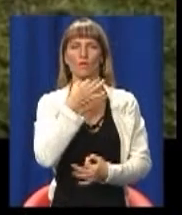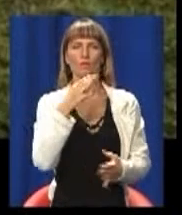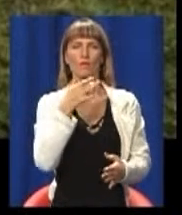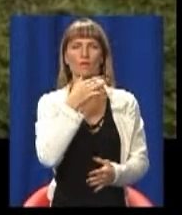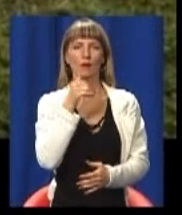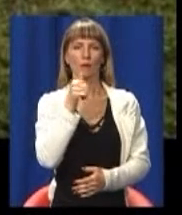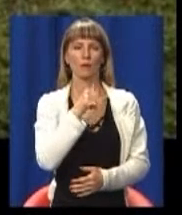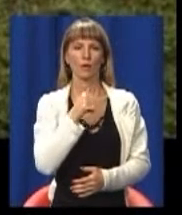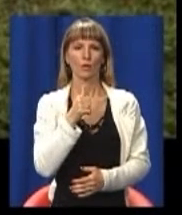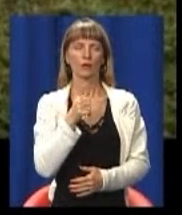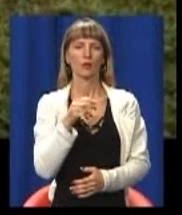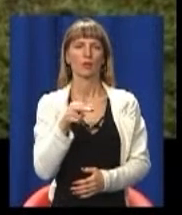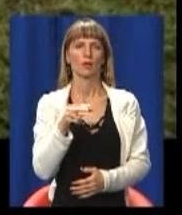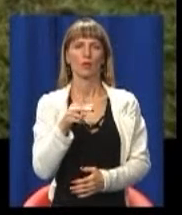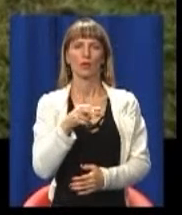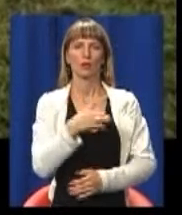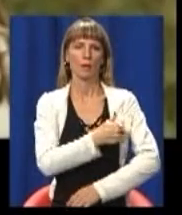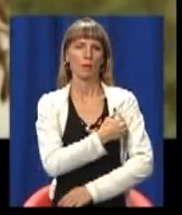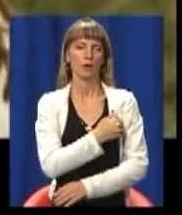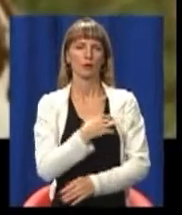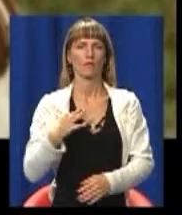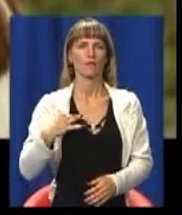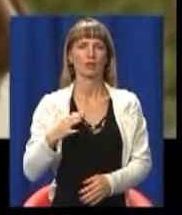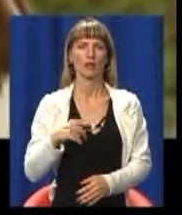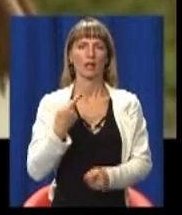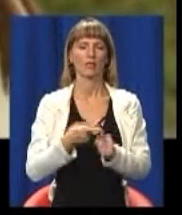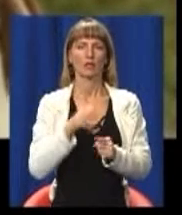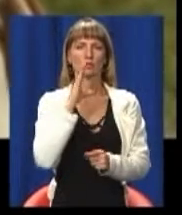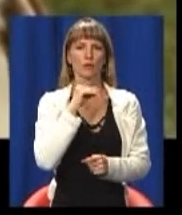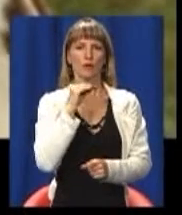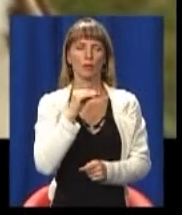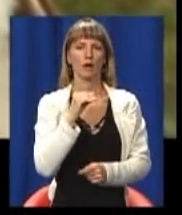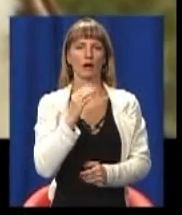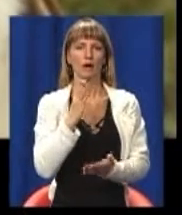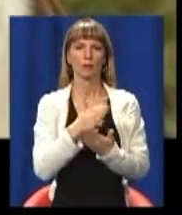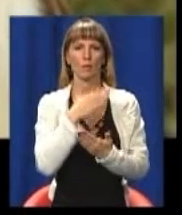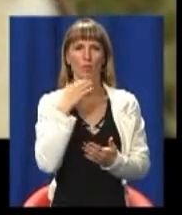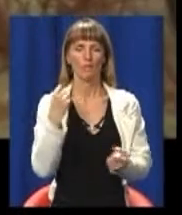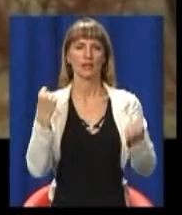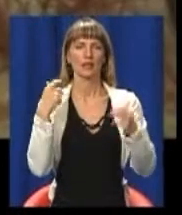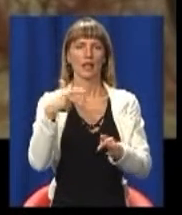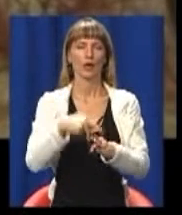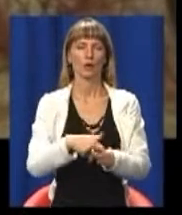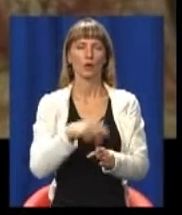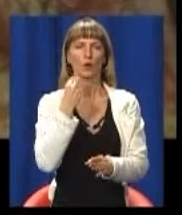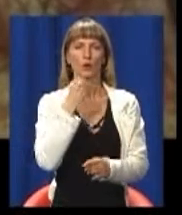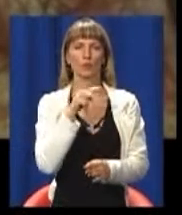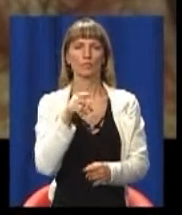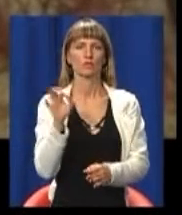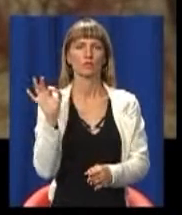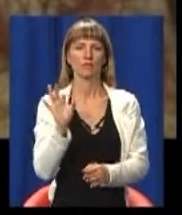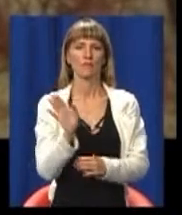і при будь-якій температурі. Цим собакам потрібен простір і багато фізичних навантажень. Тому краще його